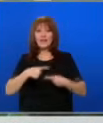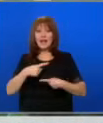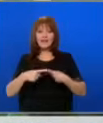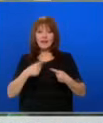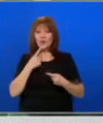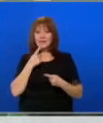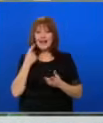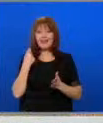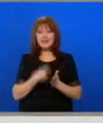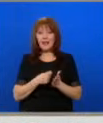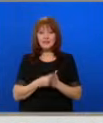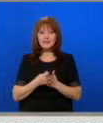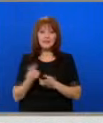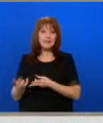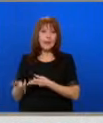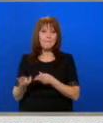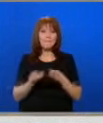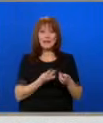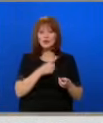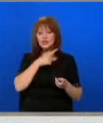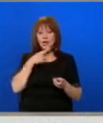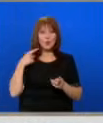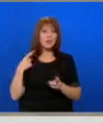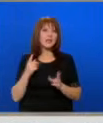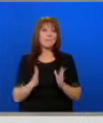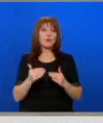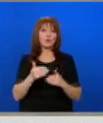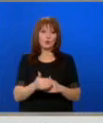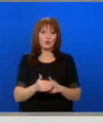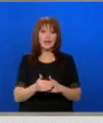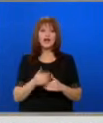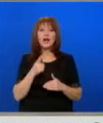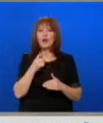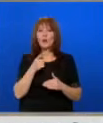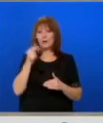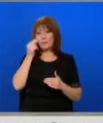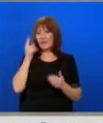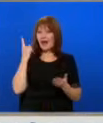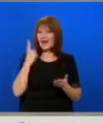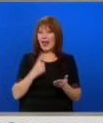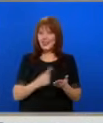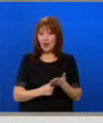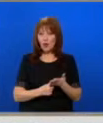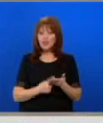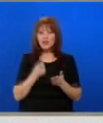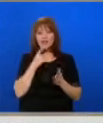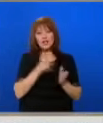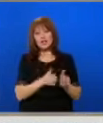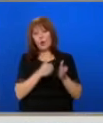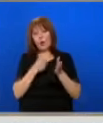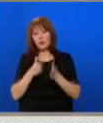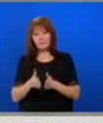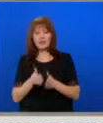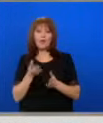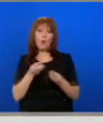руски газ през наша територия. Таксата, която Унгария би използвала, за да наложи вето върху кандидатурата ни за членство в Шенген, ще бъде отменена, увери